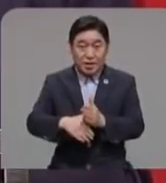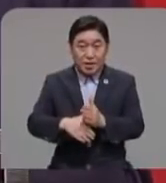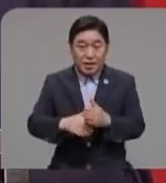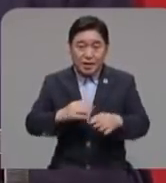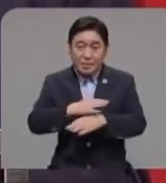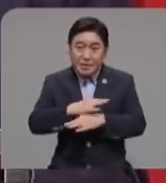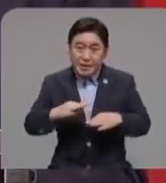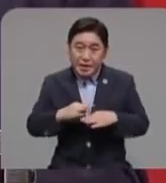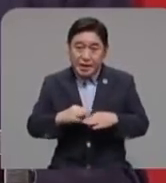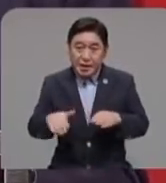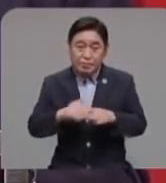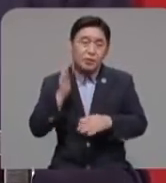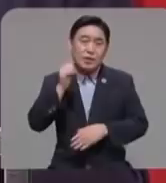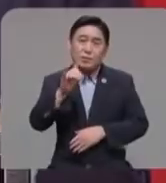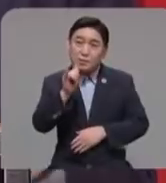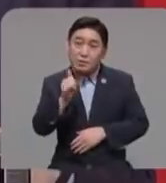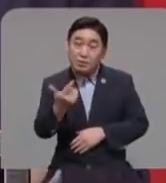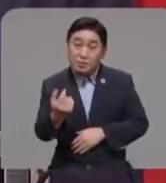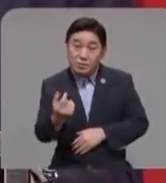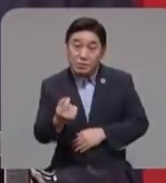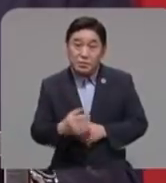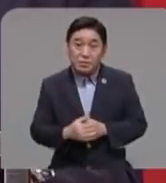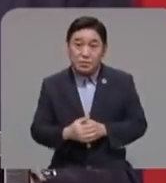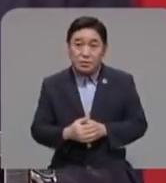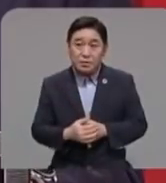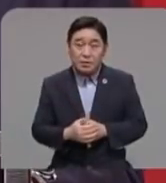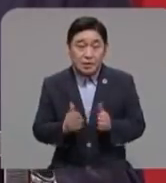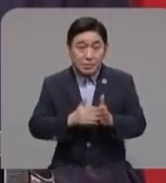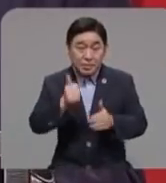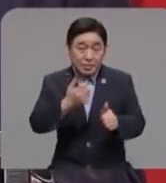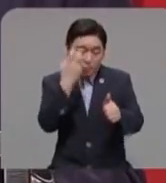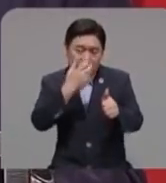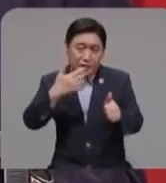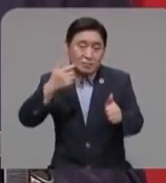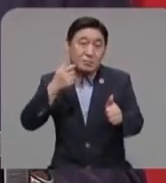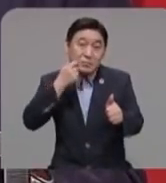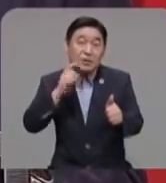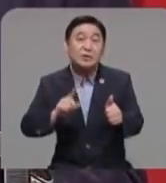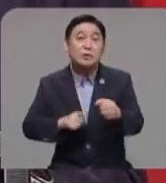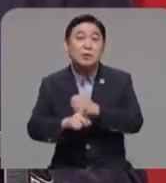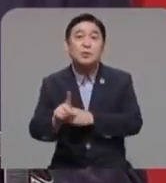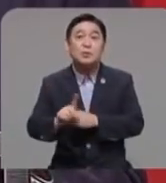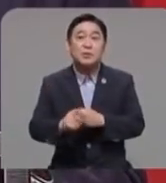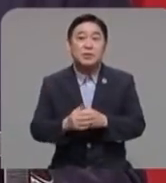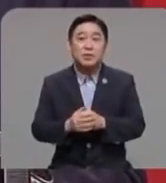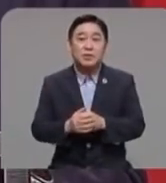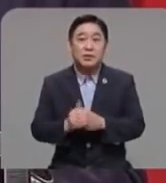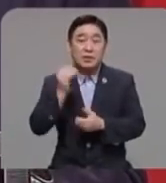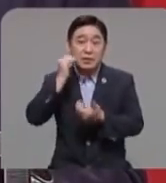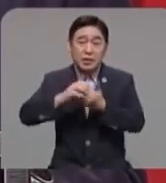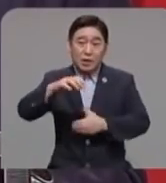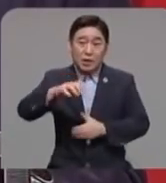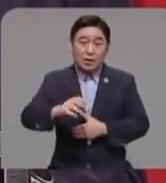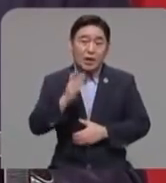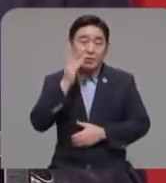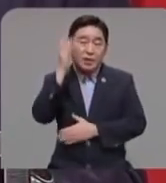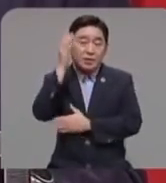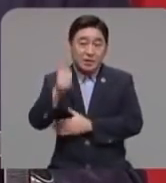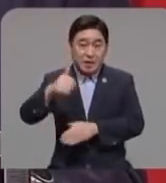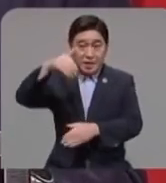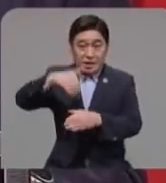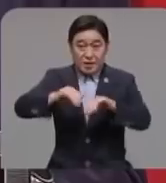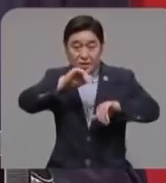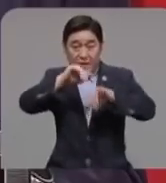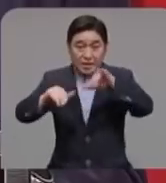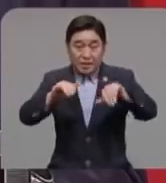문재인 대통령이 있겠죠? 그렇습니다. 왜 그거는 비서관도 조사를 못했던데요? 아닙니다. 청와대의 울산시장